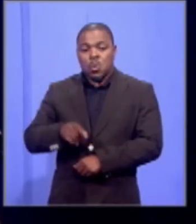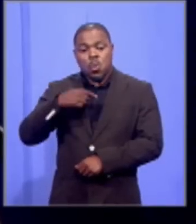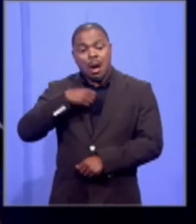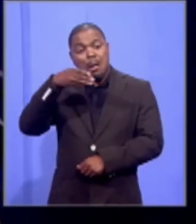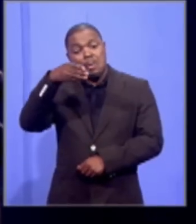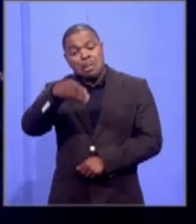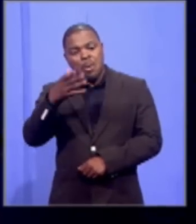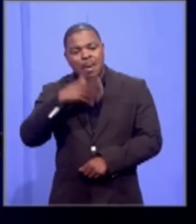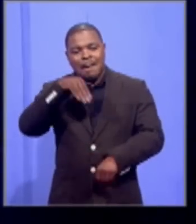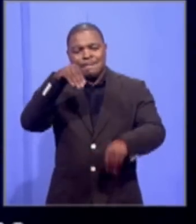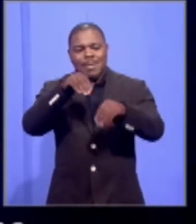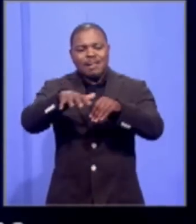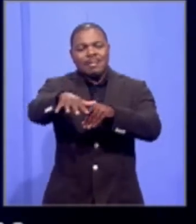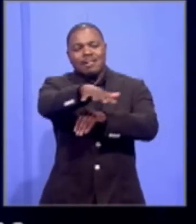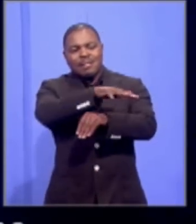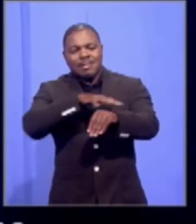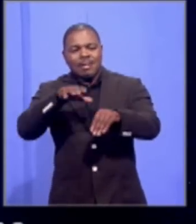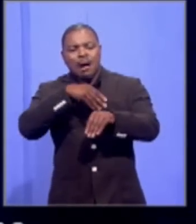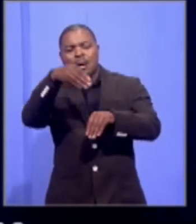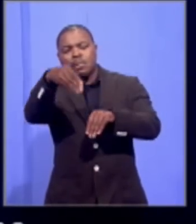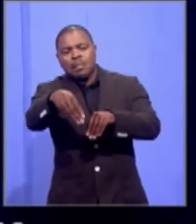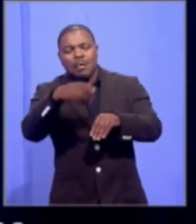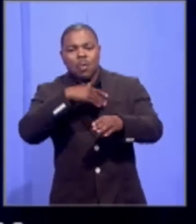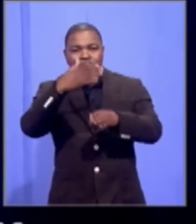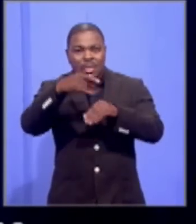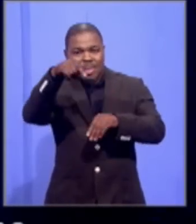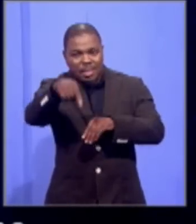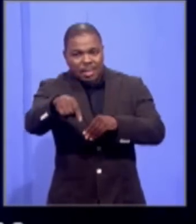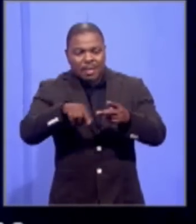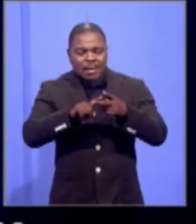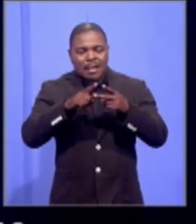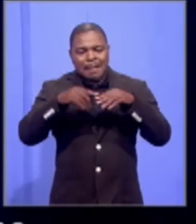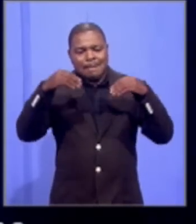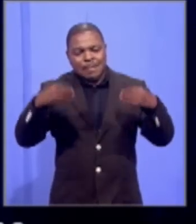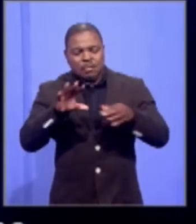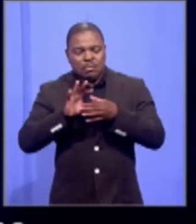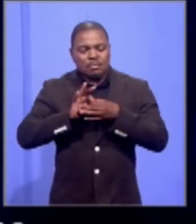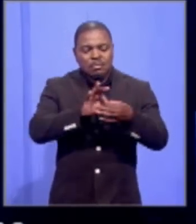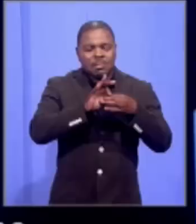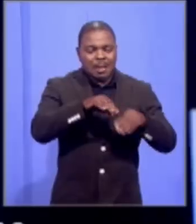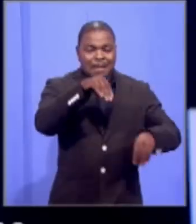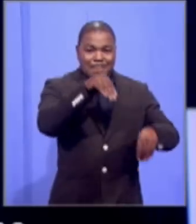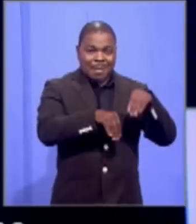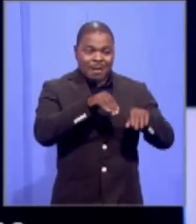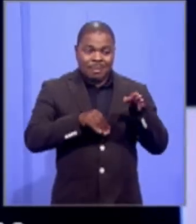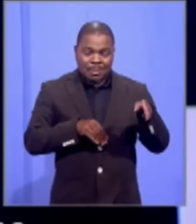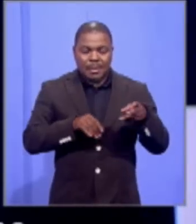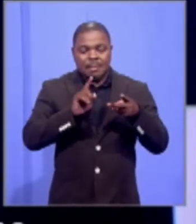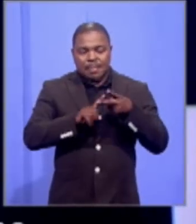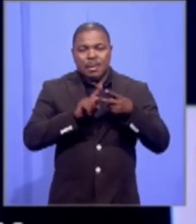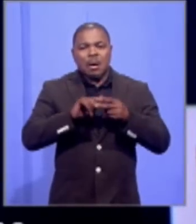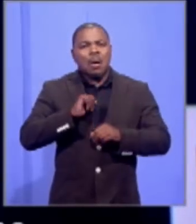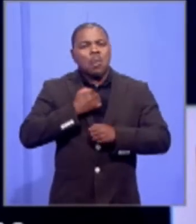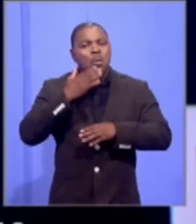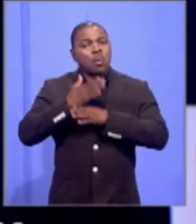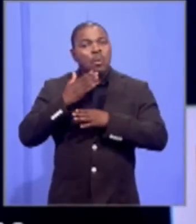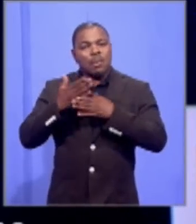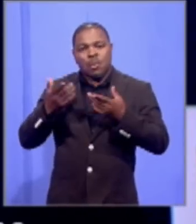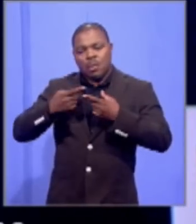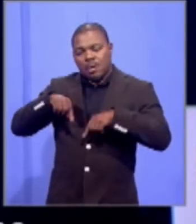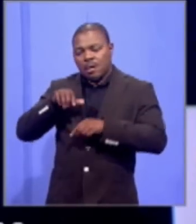di-mine re basadi ba ba bereka mo di-mine and re basadi ba ba etsang dikgwebo le di-mine and mosebetsi wa rona re le mokgatlo